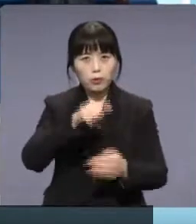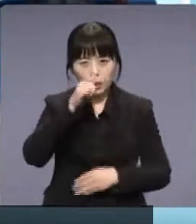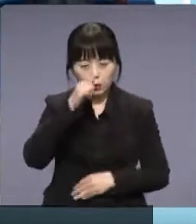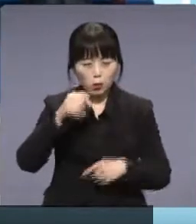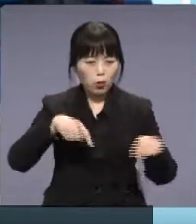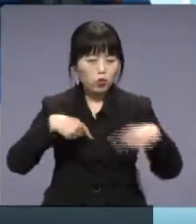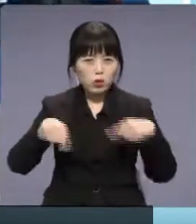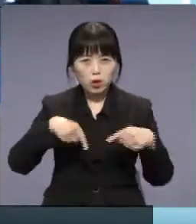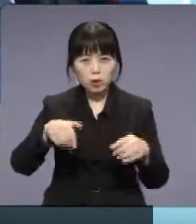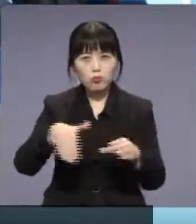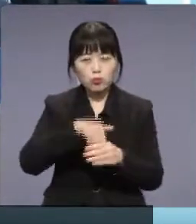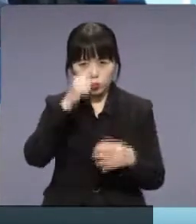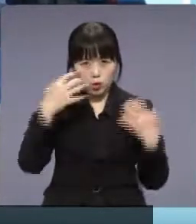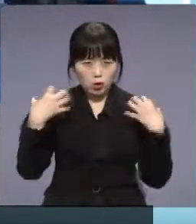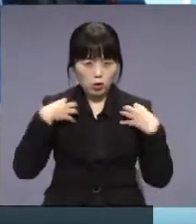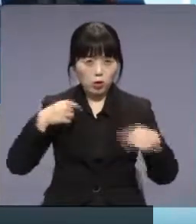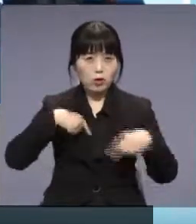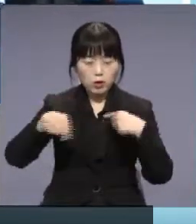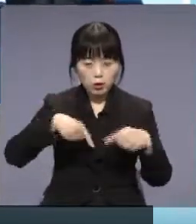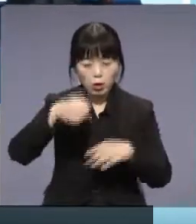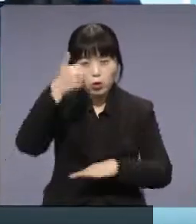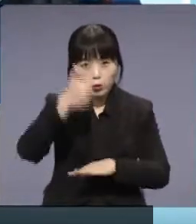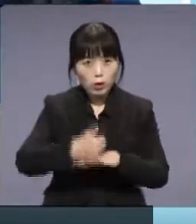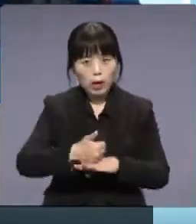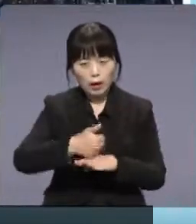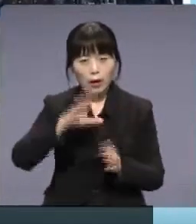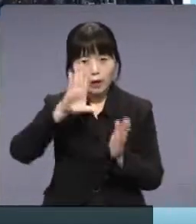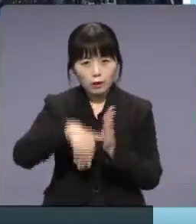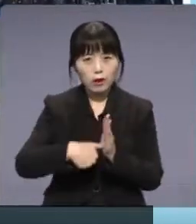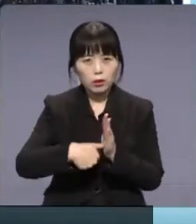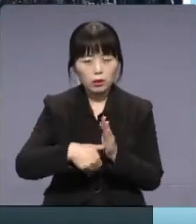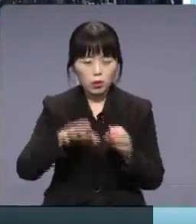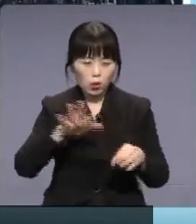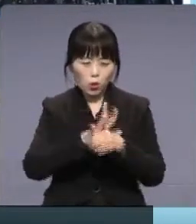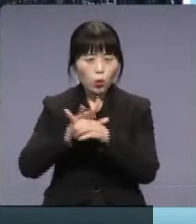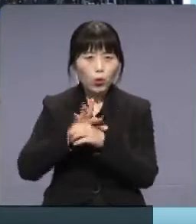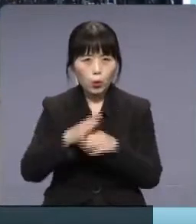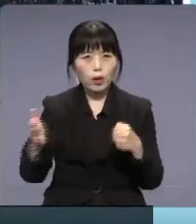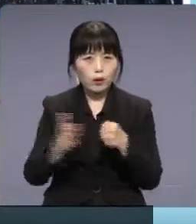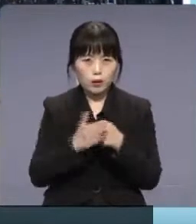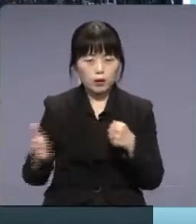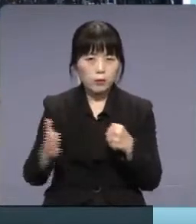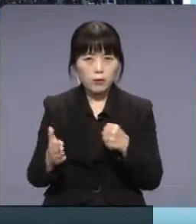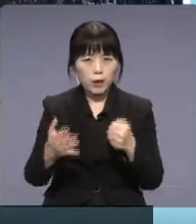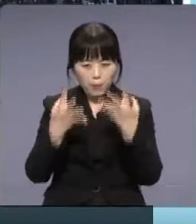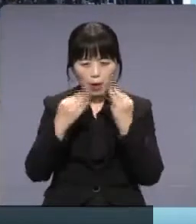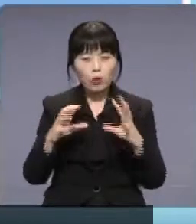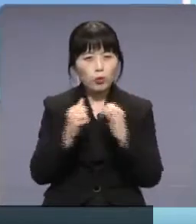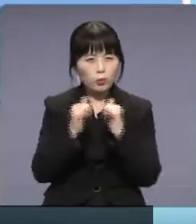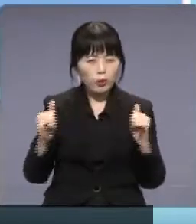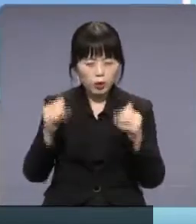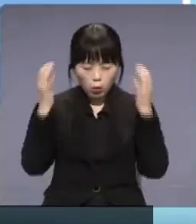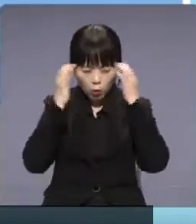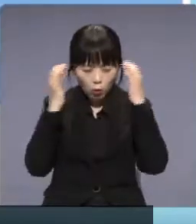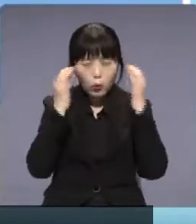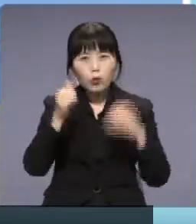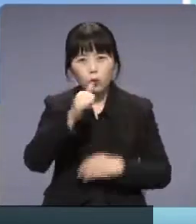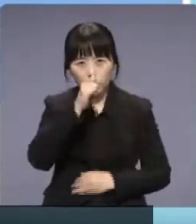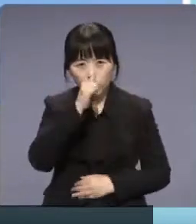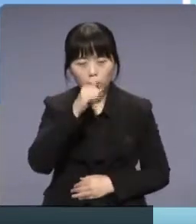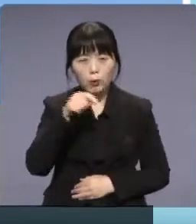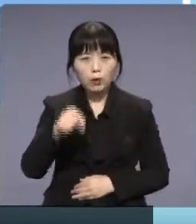집권 문재인 정권 집권 후반기 넘어가면서 이제 코로나 때문에 많은 이제 국민들이 고통을 겪었고 거기에